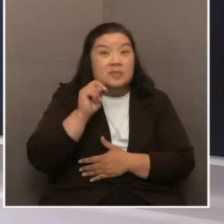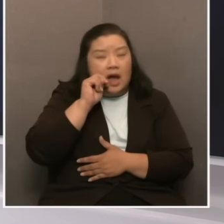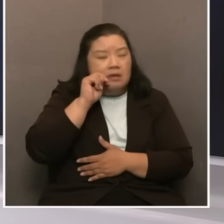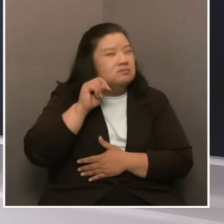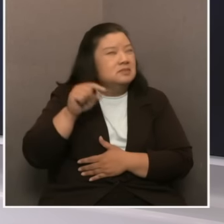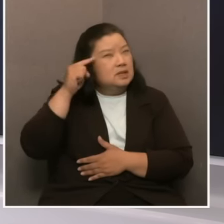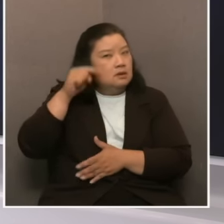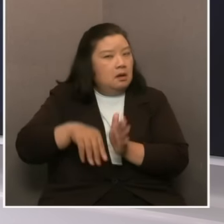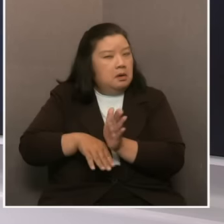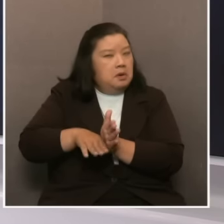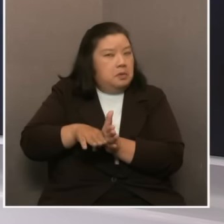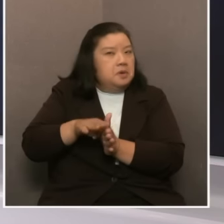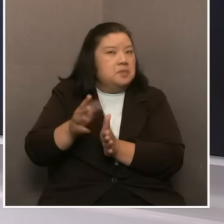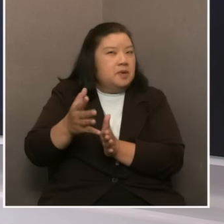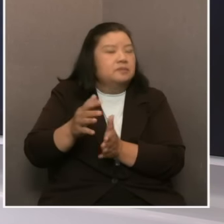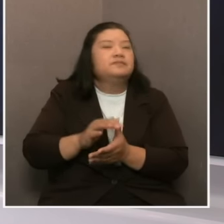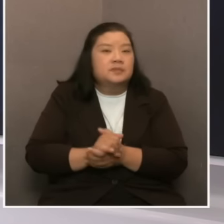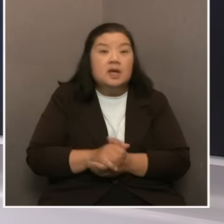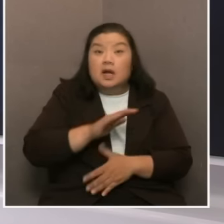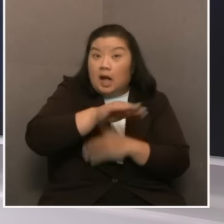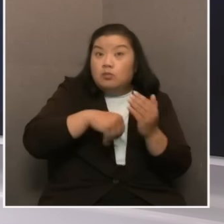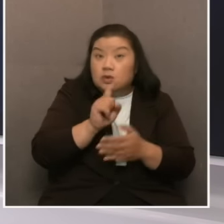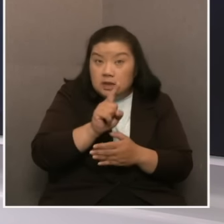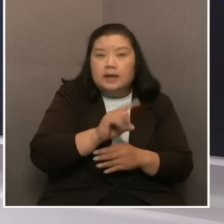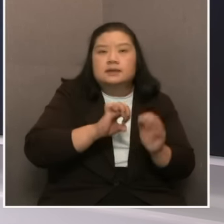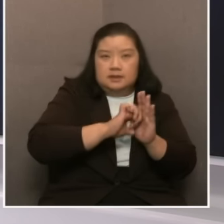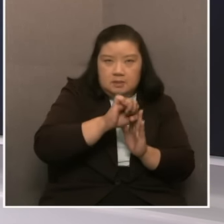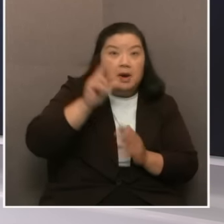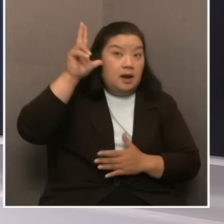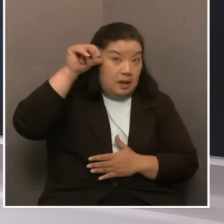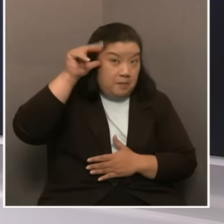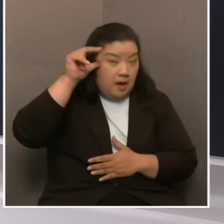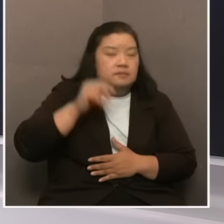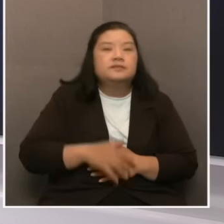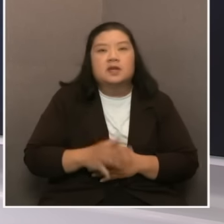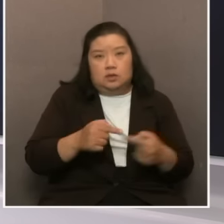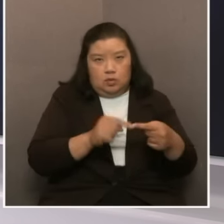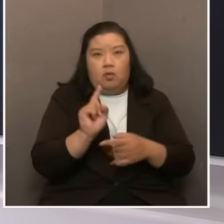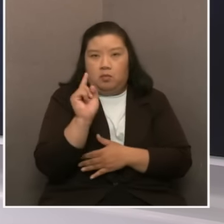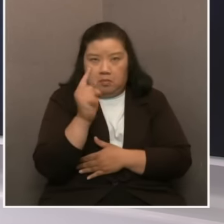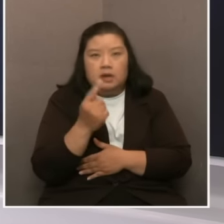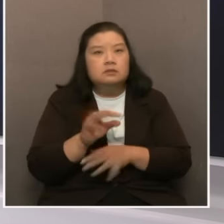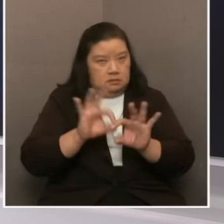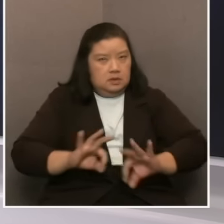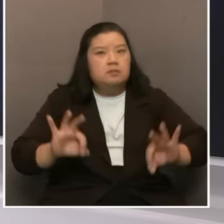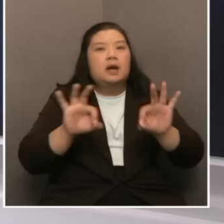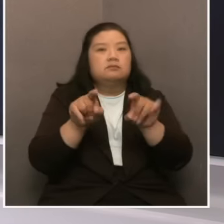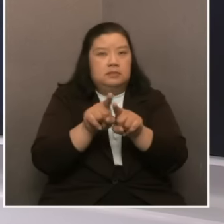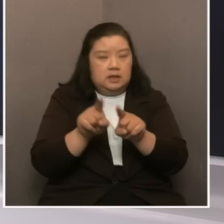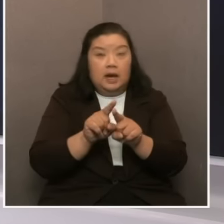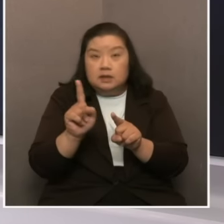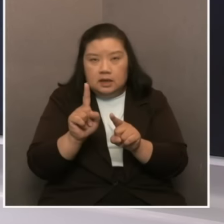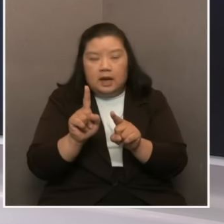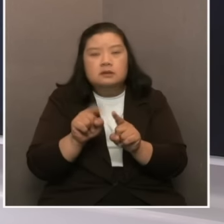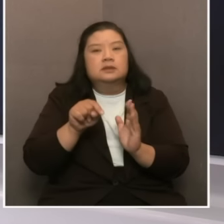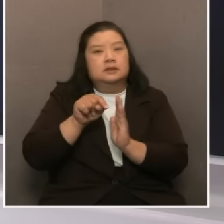ตัว นี่เป็นสำหรบจงหวเชียงให่และทลำปางขยับไปดูอีกหนึเคินสำคัญในพื้นที่จัหวดอุตรอดิธิ์เคิ